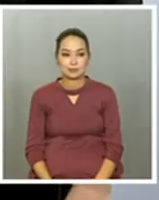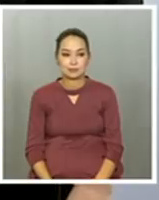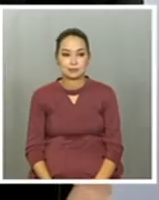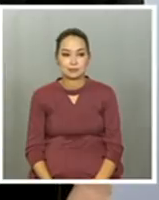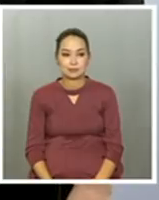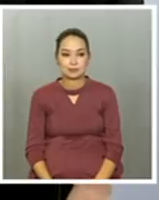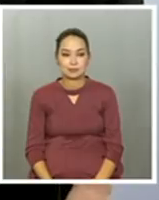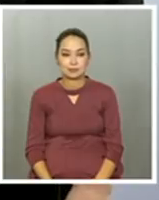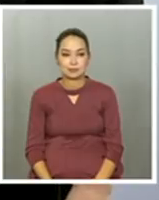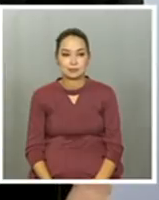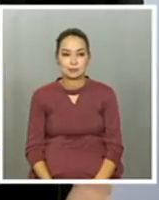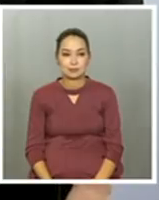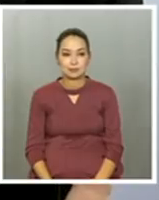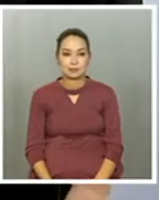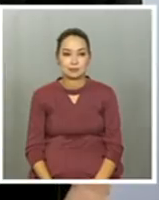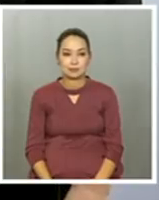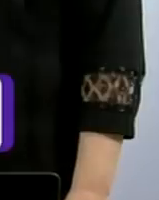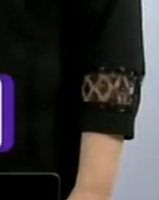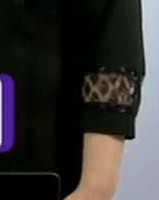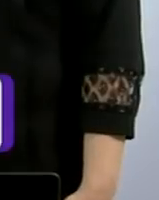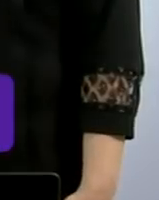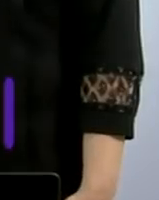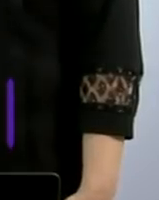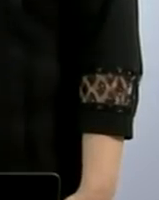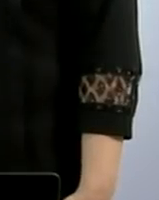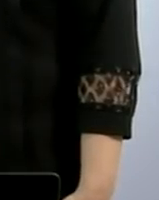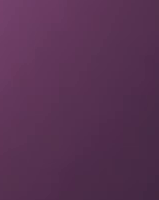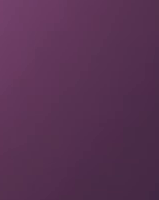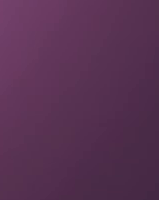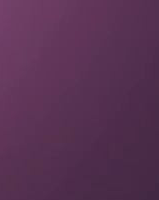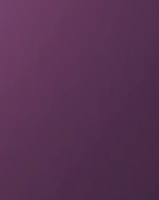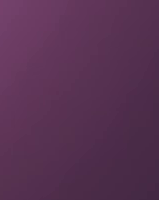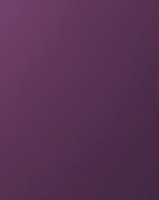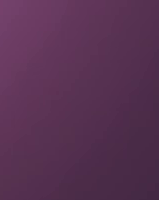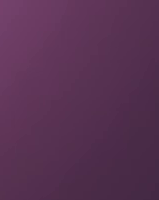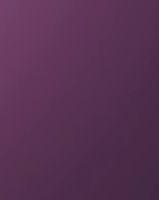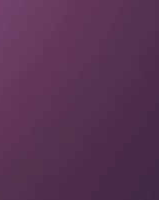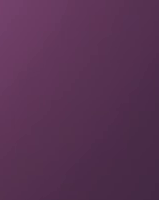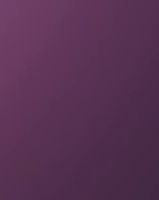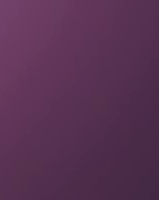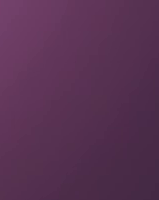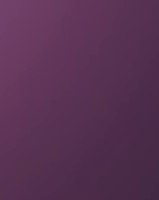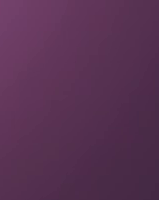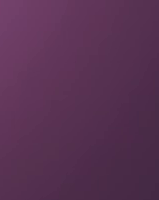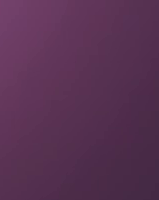Бүгінгі сабағымыз аяқталды. Сау саламат болыңыздар.